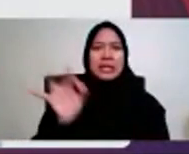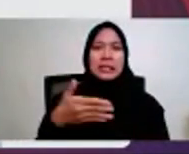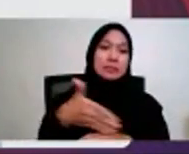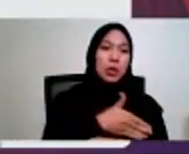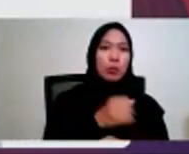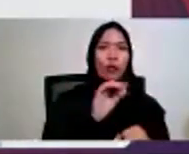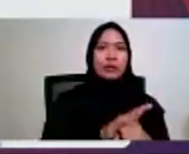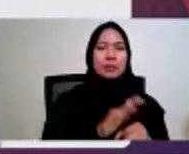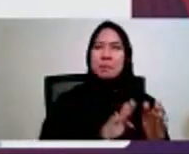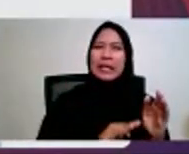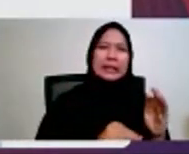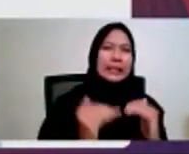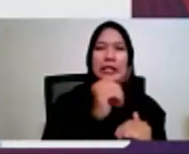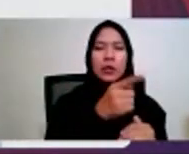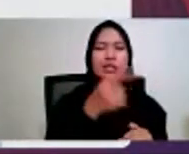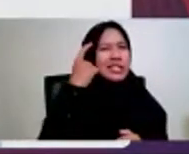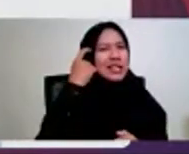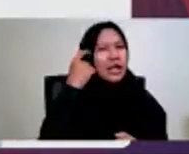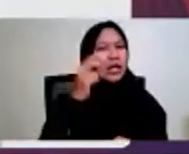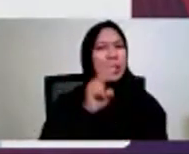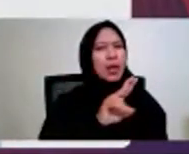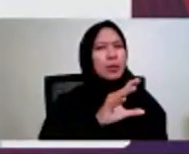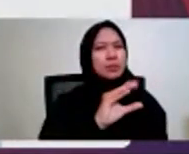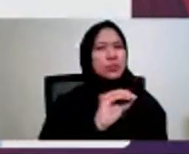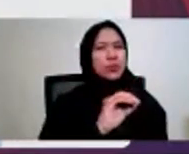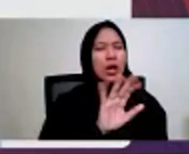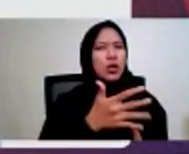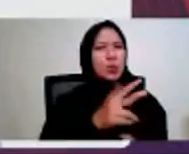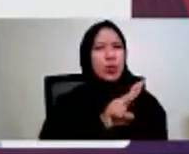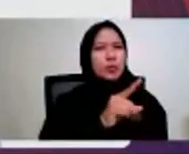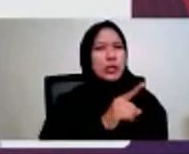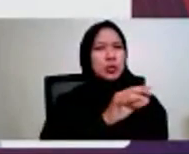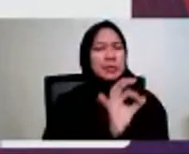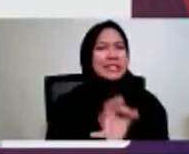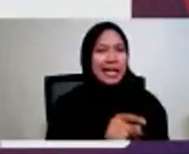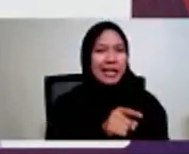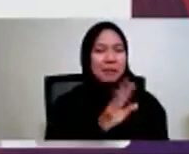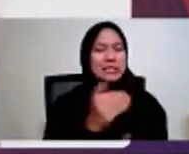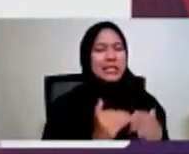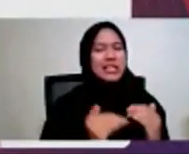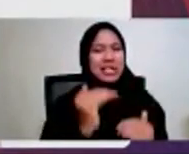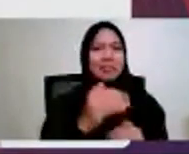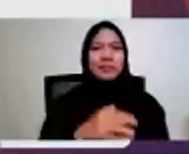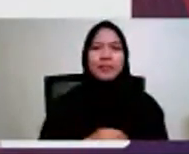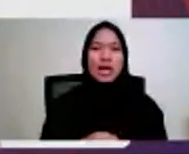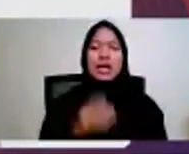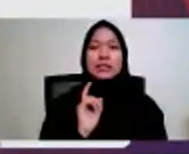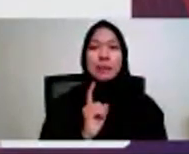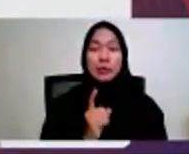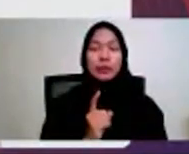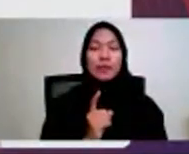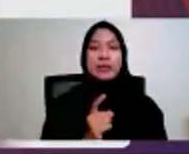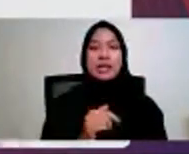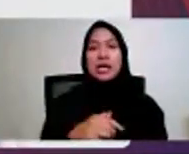paling tinggi adalah sekitar 20-an 21 2016 masih sangat tinggi nah Oleh karena itu